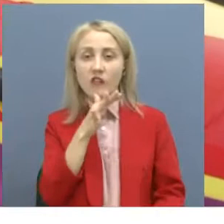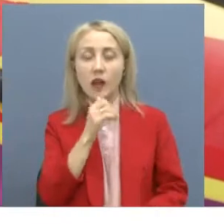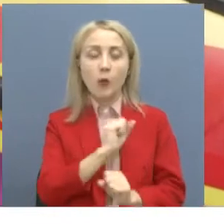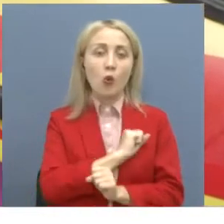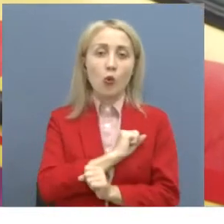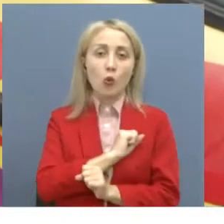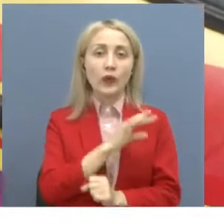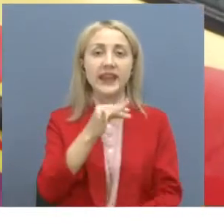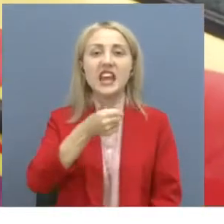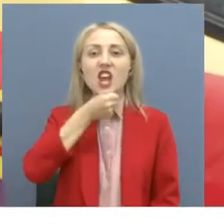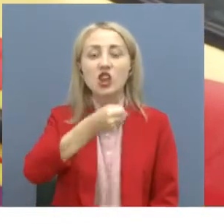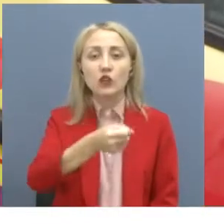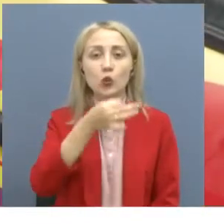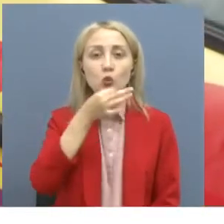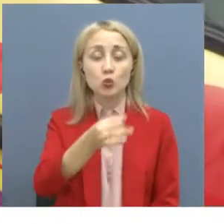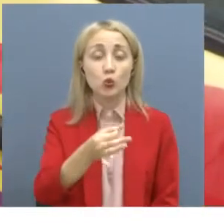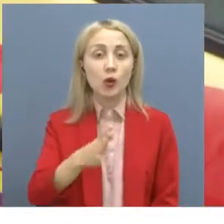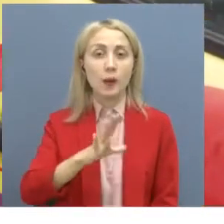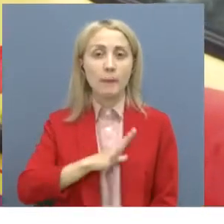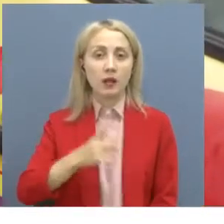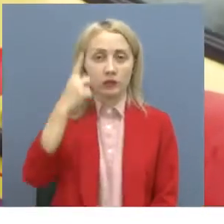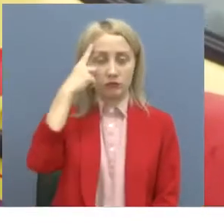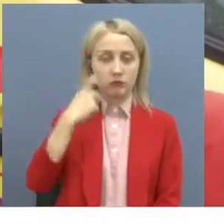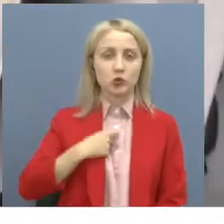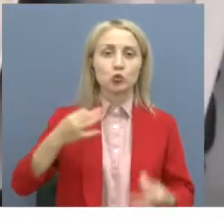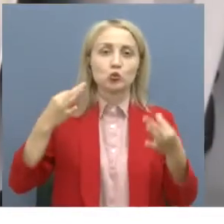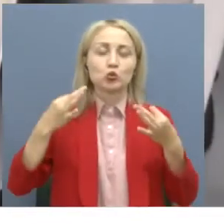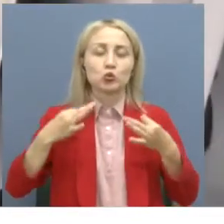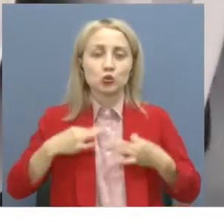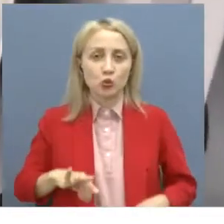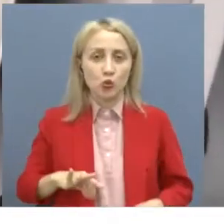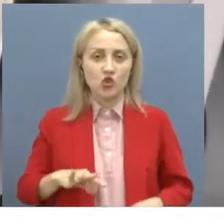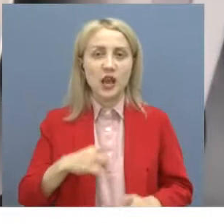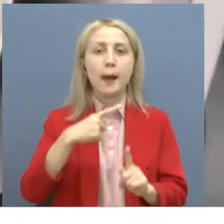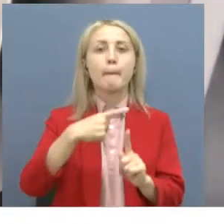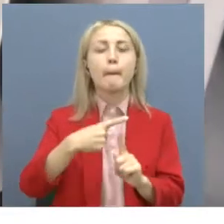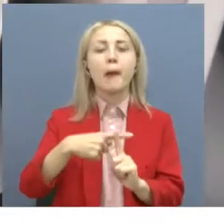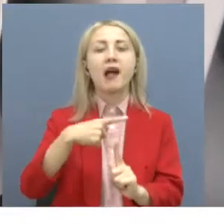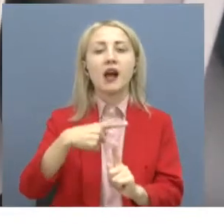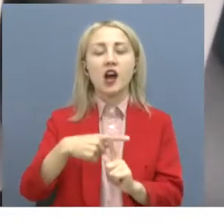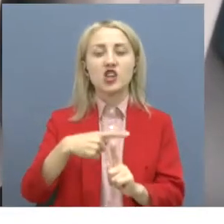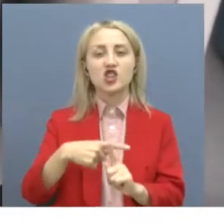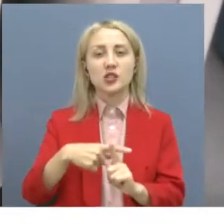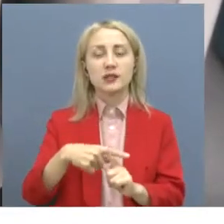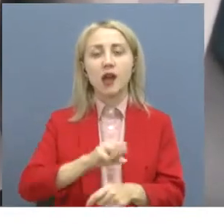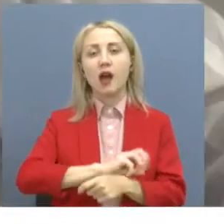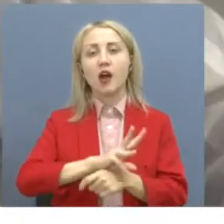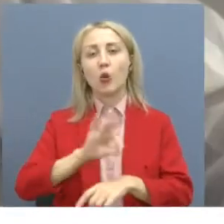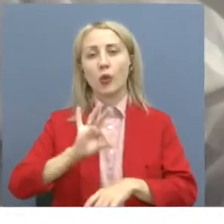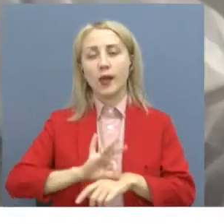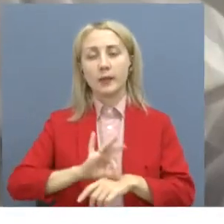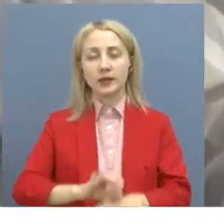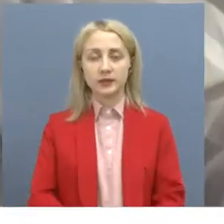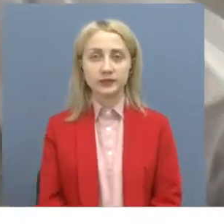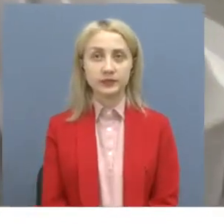мұршасы болмады. COVID-19 вирусы оң нәтиже көрсеткен науқастан шұғыл қоңырау түсті. Соған асығып барады. Бірге елесе кеттік.